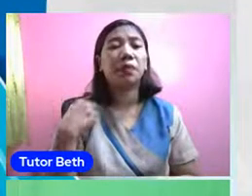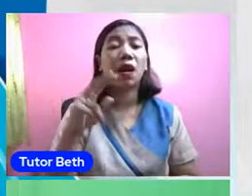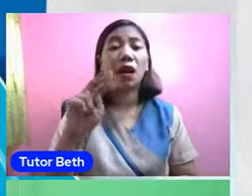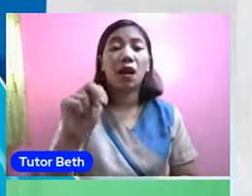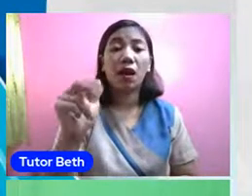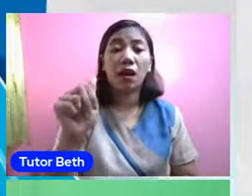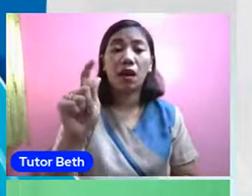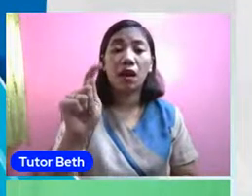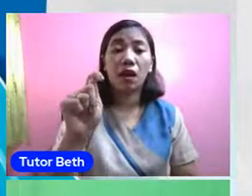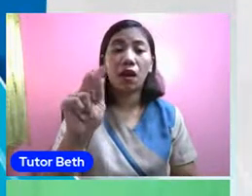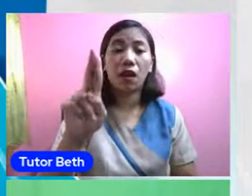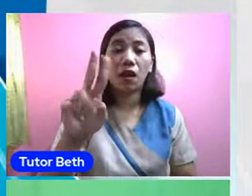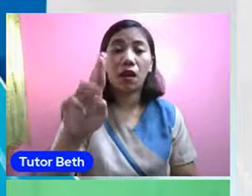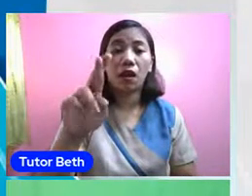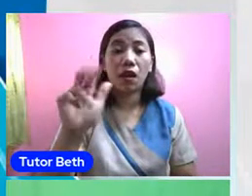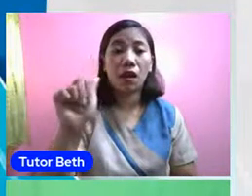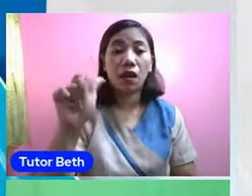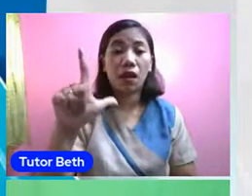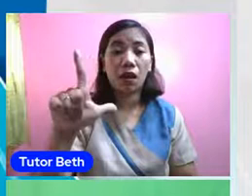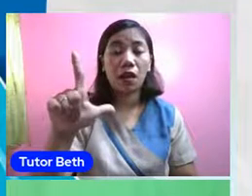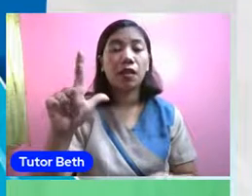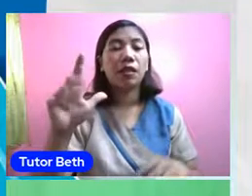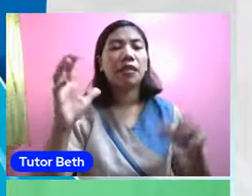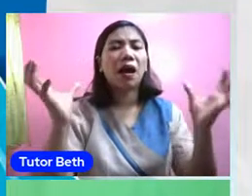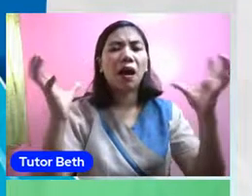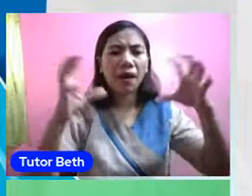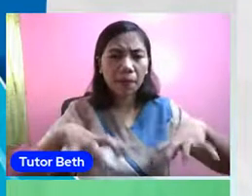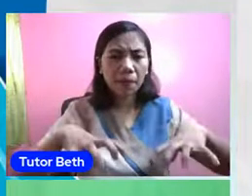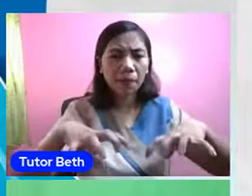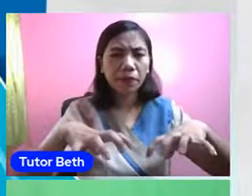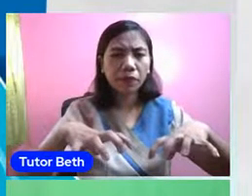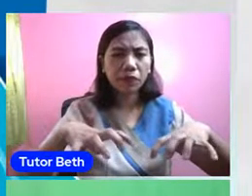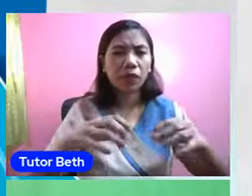kalamidad o sa punang nagaganap.